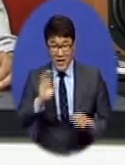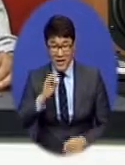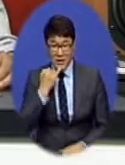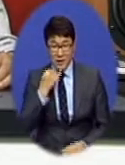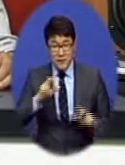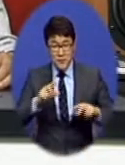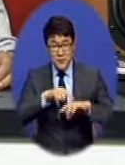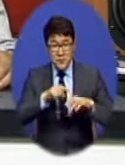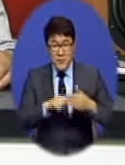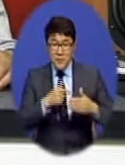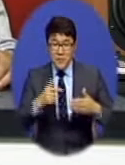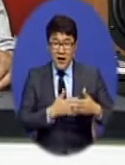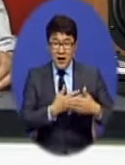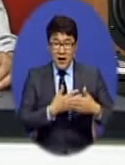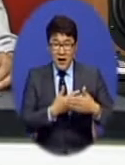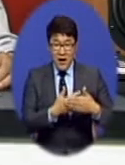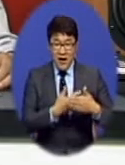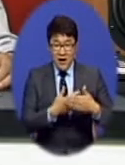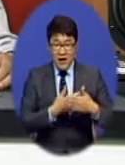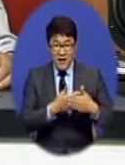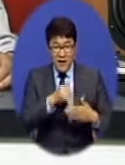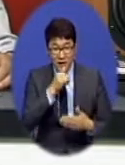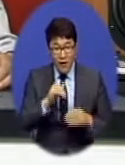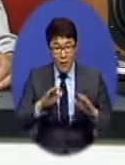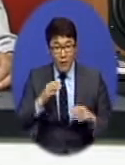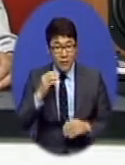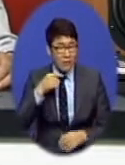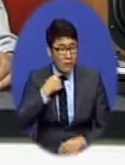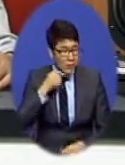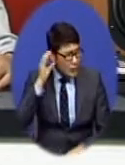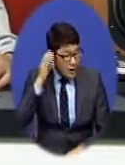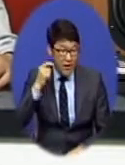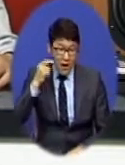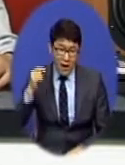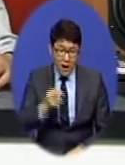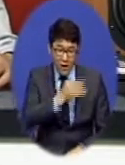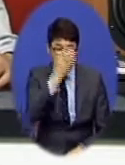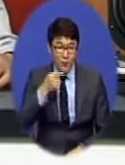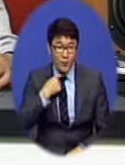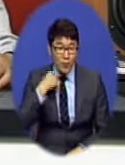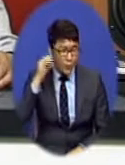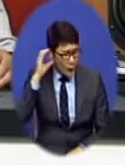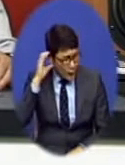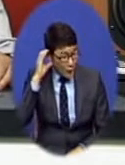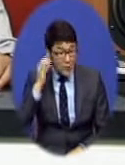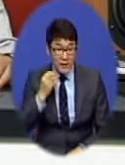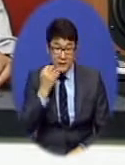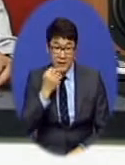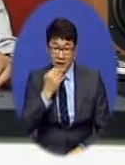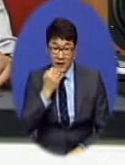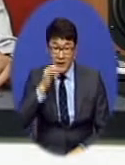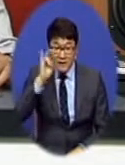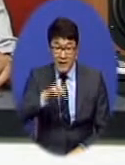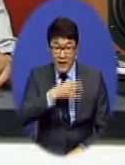막 떨려요. 떨리세요? 또 오늘 또 이렇게 아름다운 어머, 목소리를 가진 지금 저 자주색 가방을